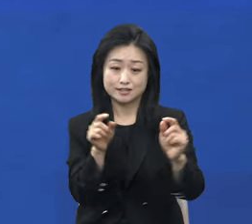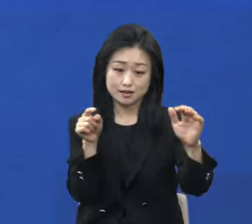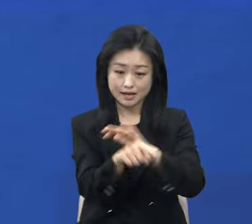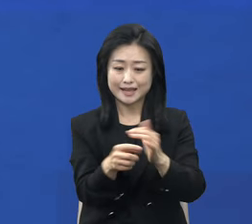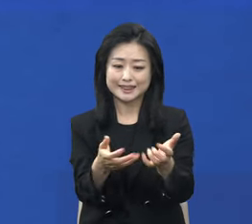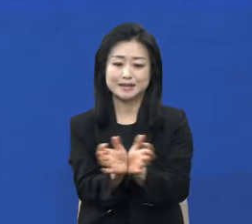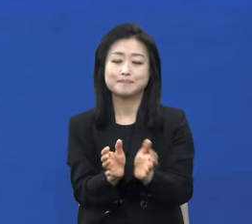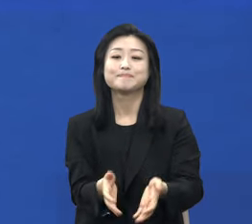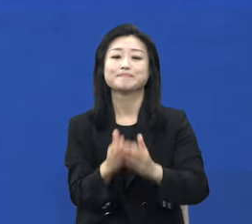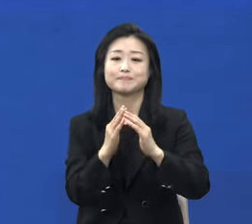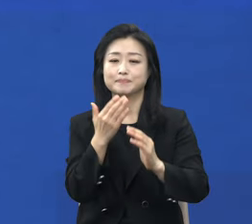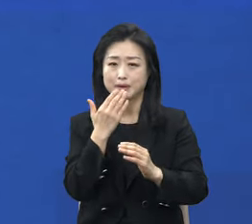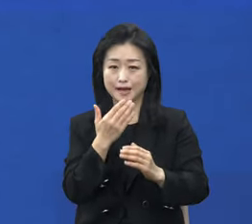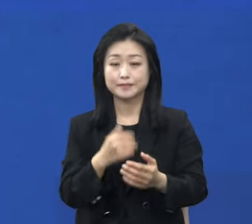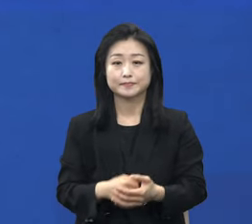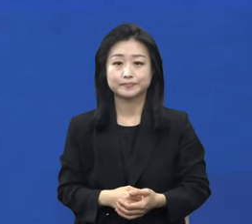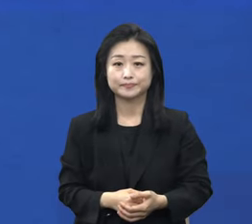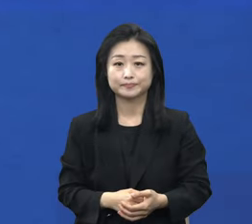대응팀을 만들겠습니다.